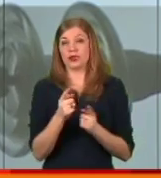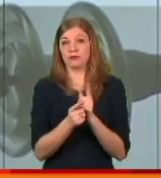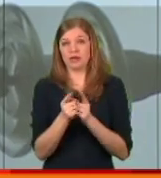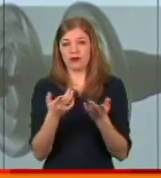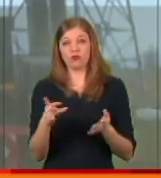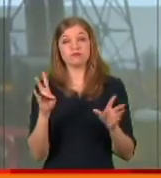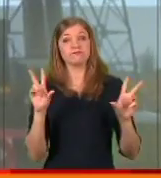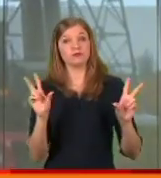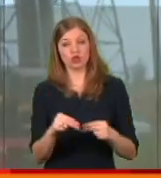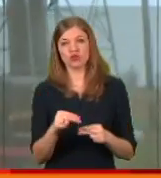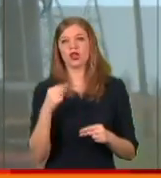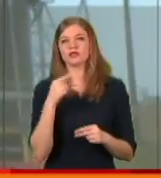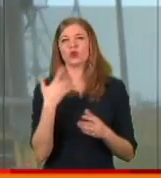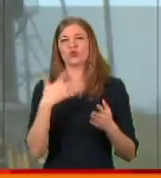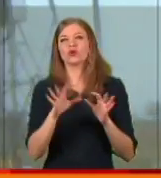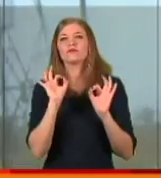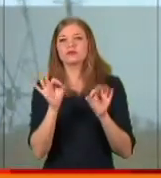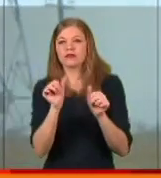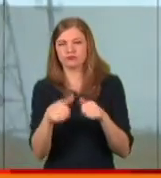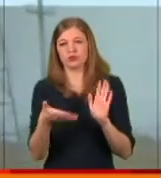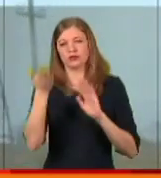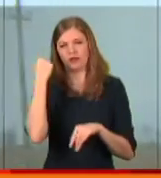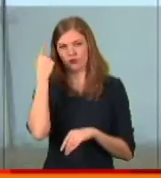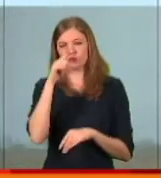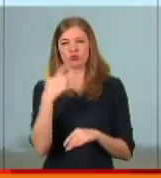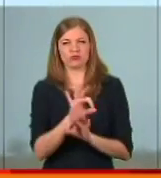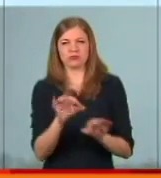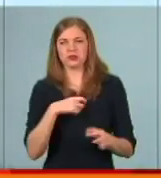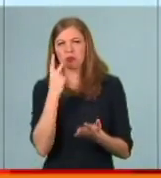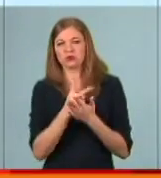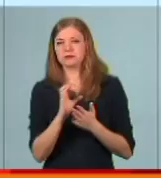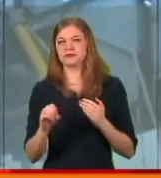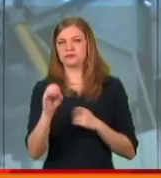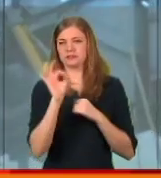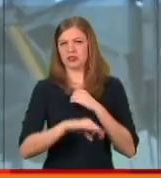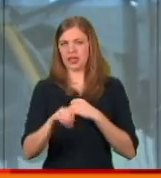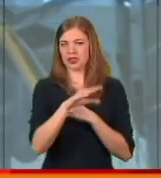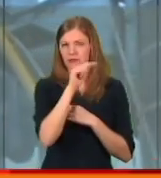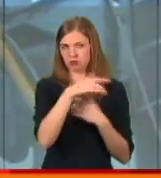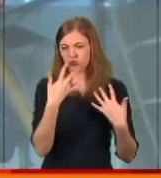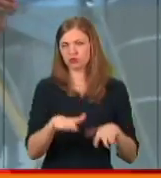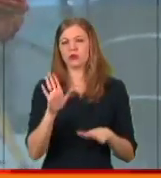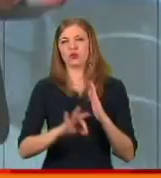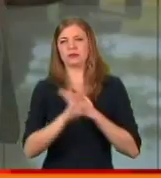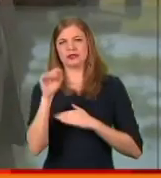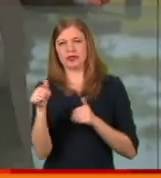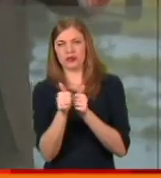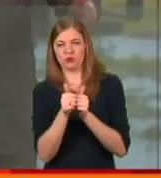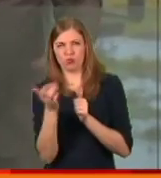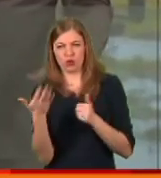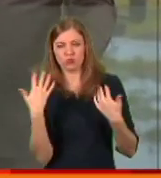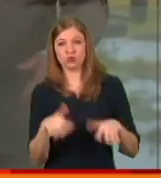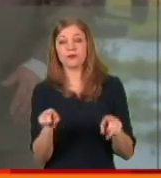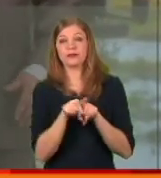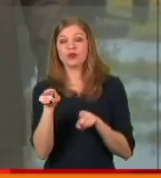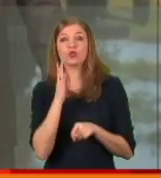На щастя, велосипед давно винайдений. Він чудово себе показав спочатку в Західній Європі, потім і у Східній поряд з нами. В